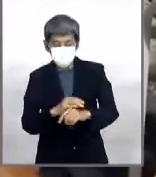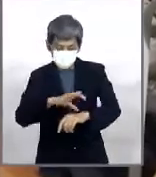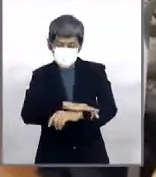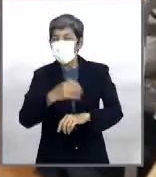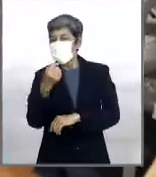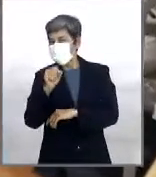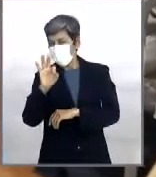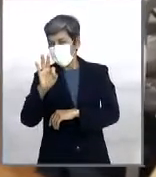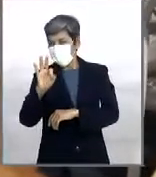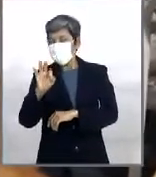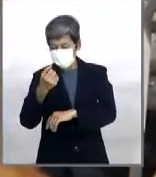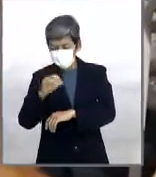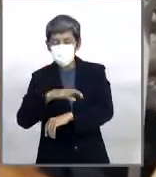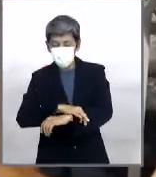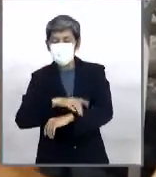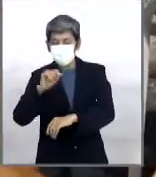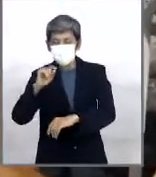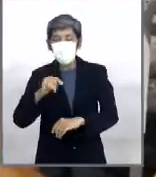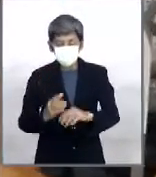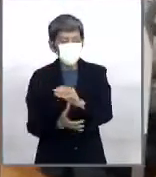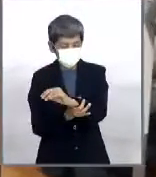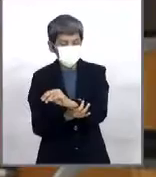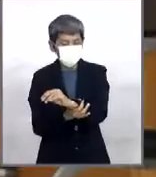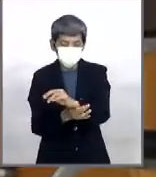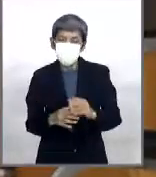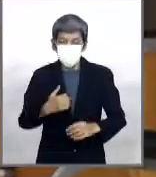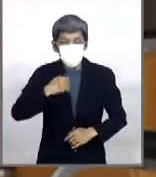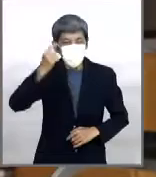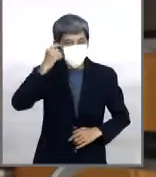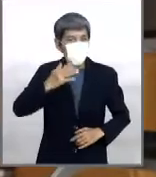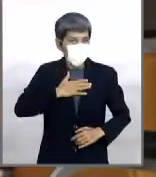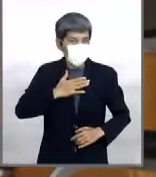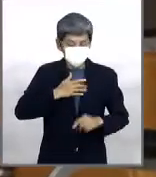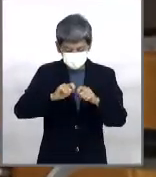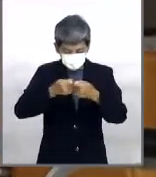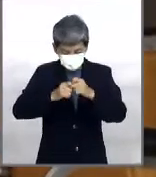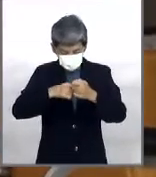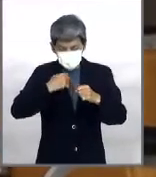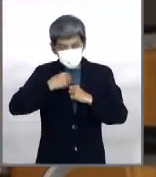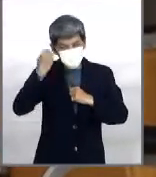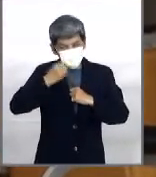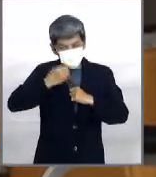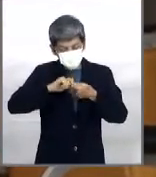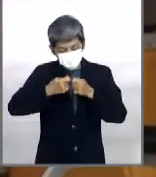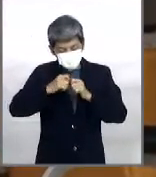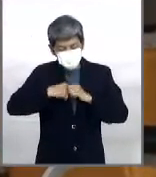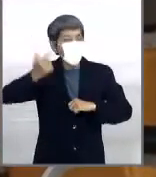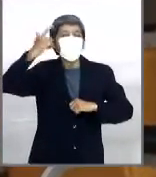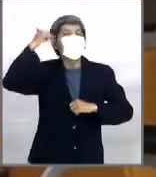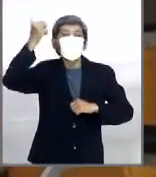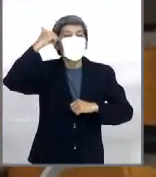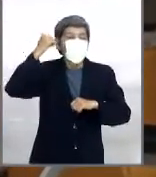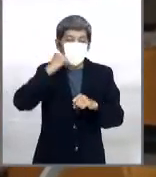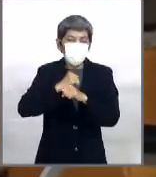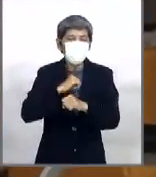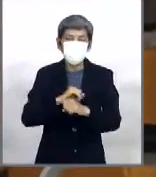19ไซส์19 20กำลังสวย กะอย่าง น ี้เลยใช่ไหมคะ ใช่คือมั่นใจเลยครับผมว่าเพราะนั้นเพราะเราทำมาค่อนข้างแบบจนรู้สึกมัน